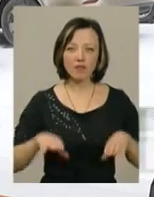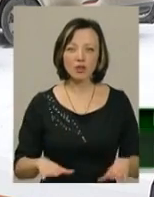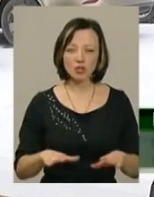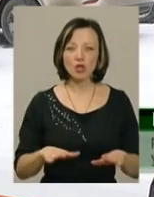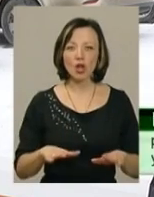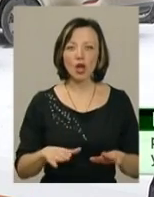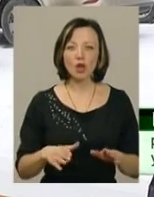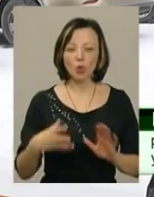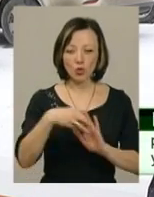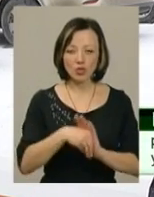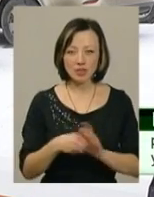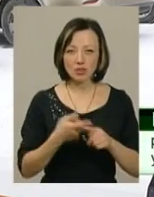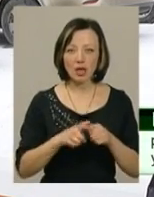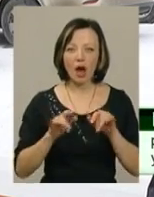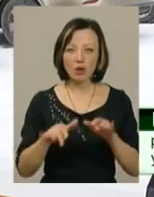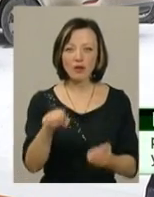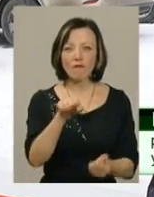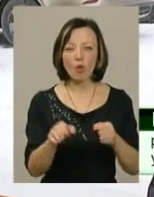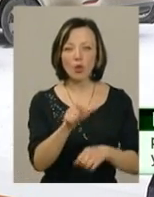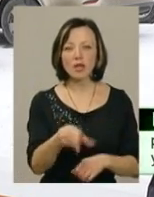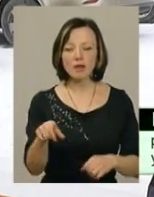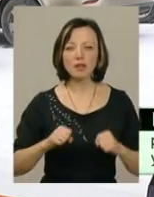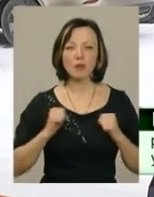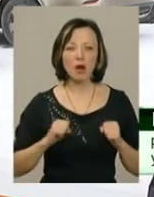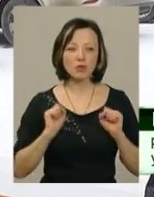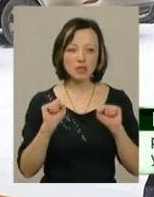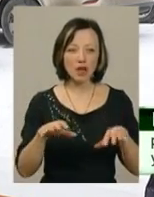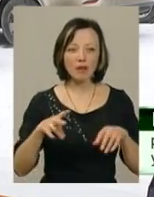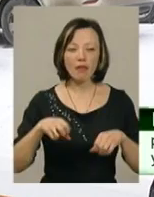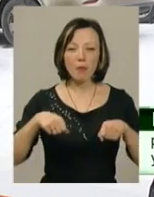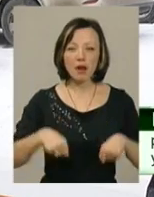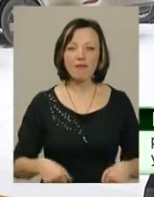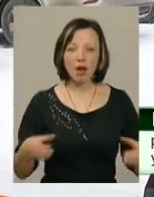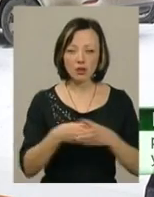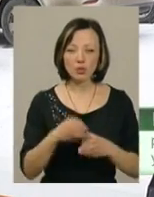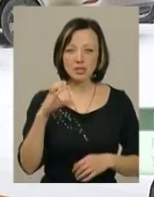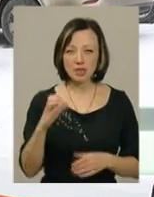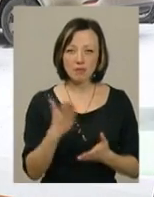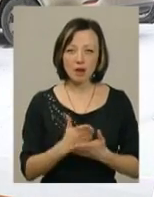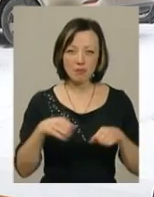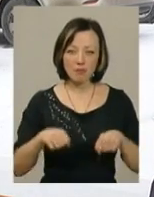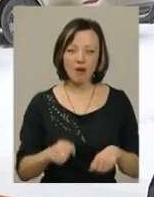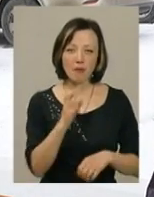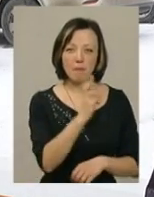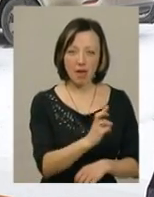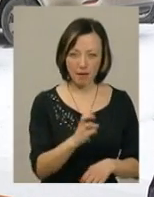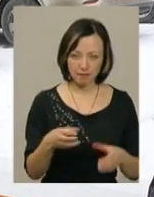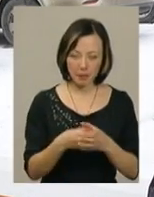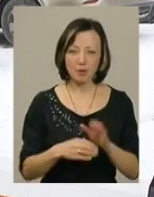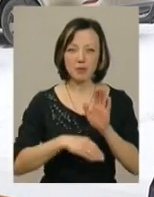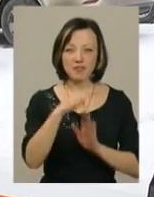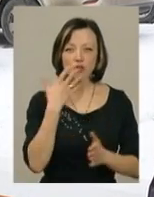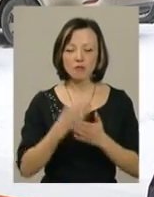цієї акції водіїв, які намагаються здати на права категорії «С» та вже мають права категорії «Б». Тобто вони